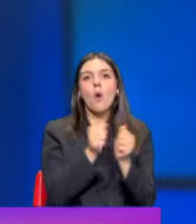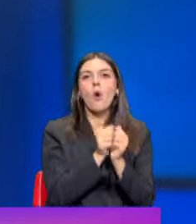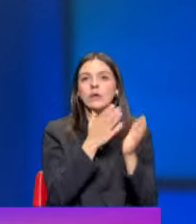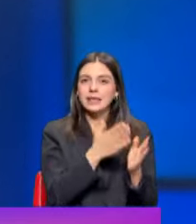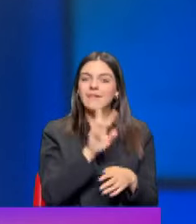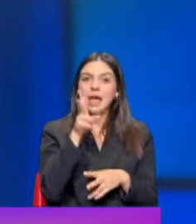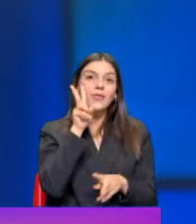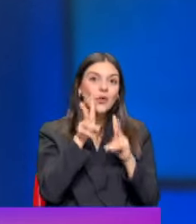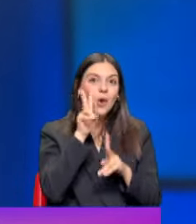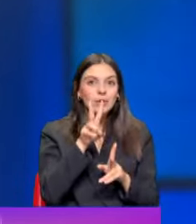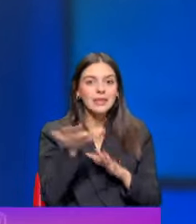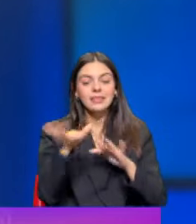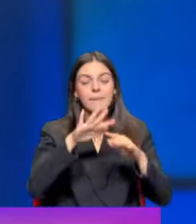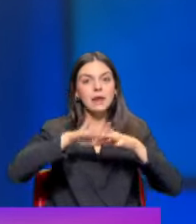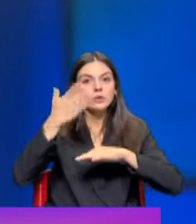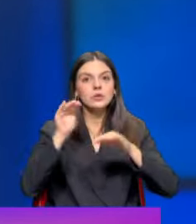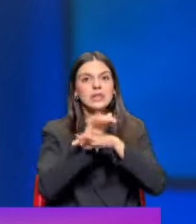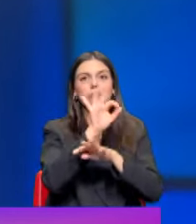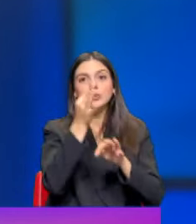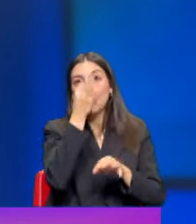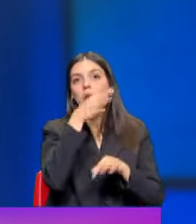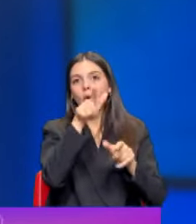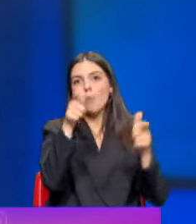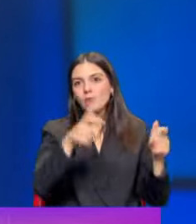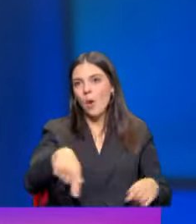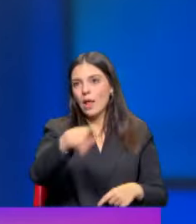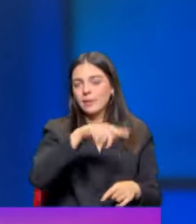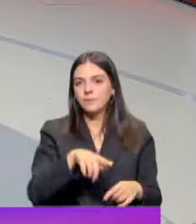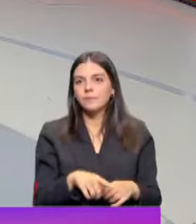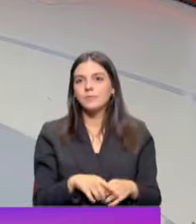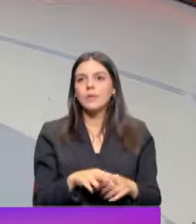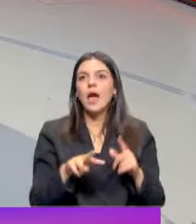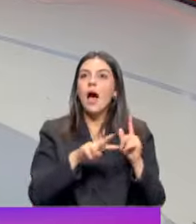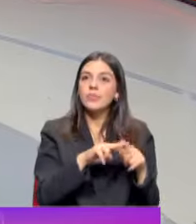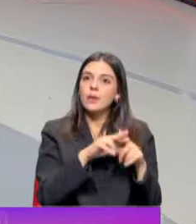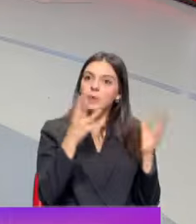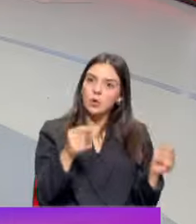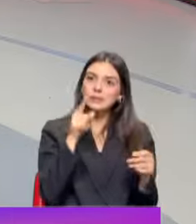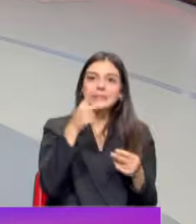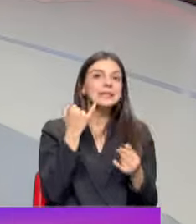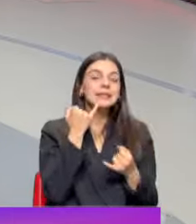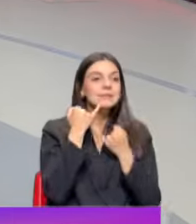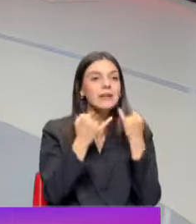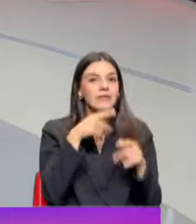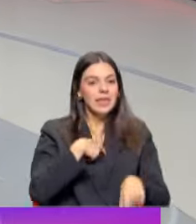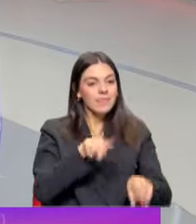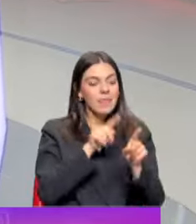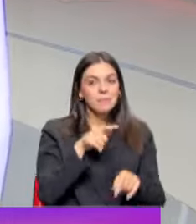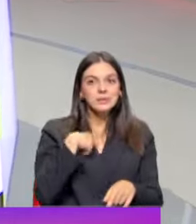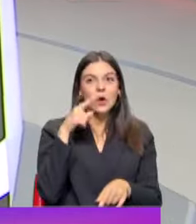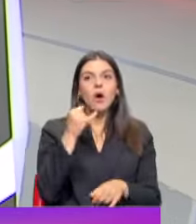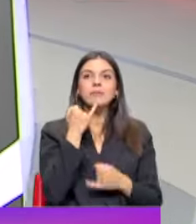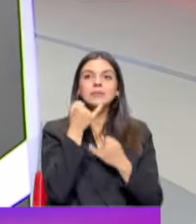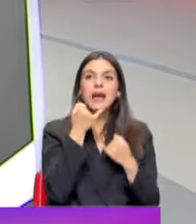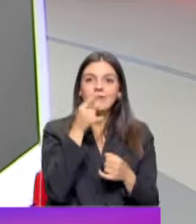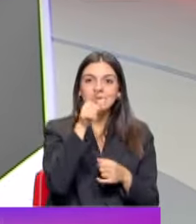Ve gördük ki deprem sonrasında yaşam hiç kolay değil o bölgede. Adıyamanlı olup da sizin ziyaretlerinizi takip eden, bize o